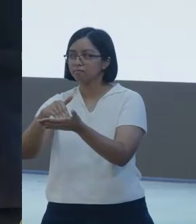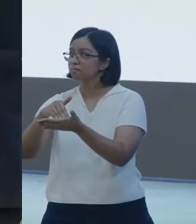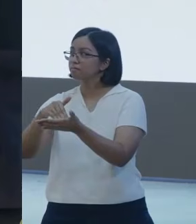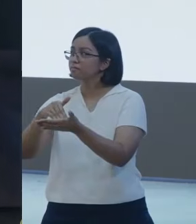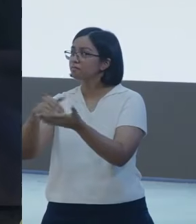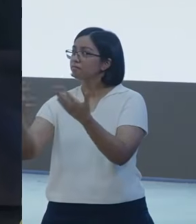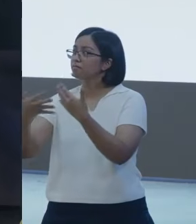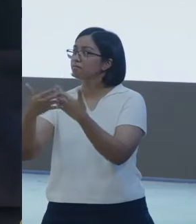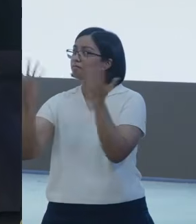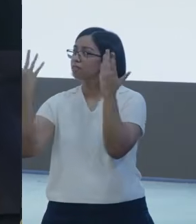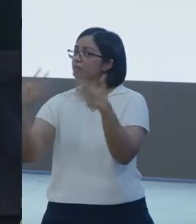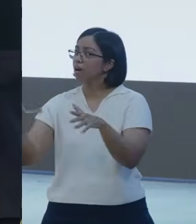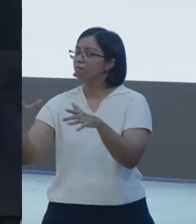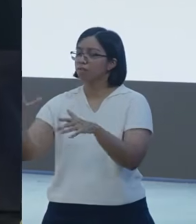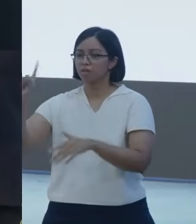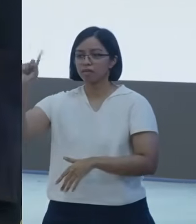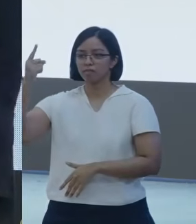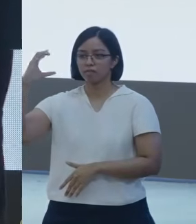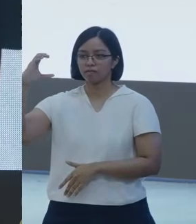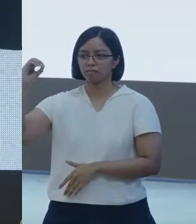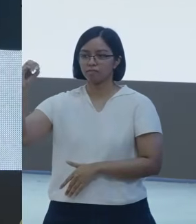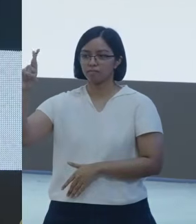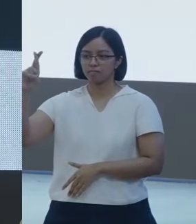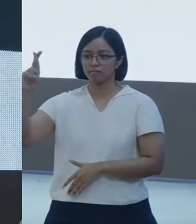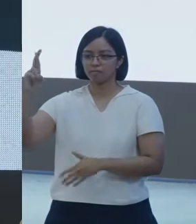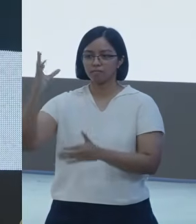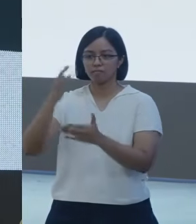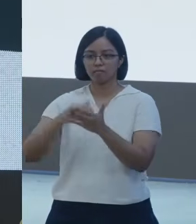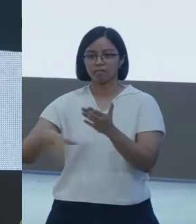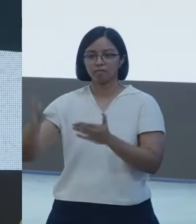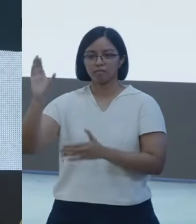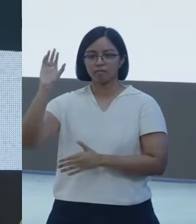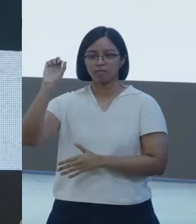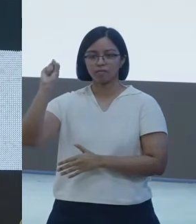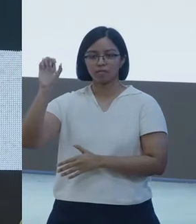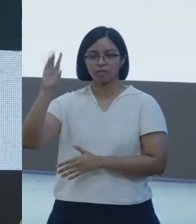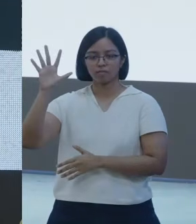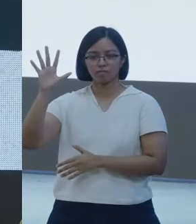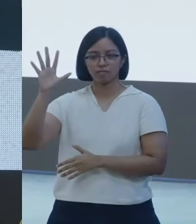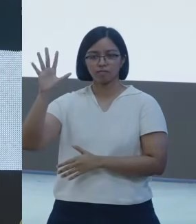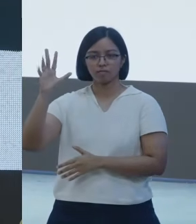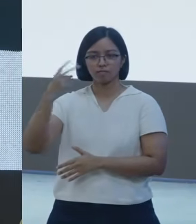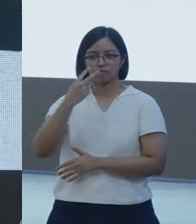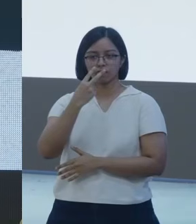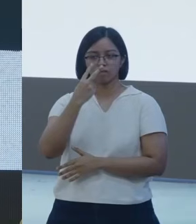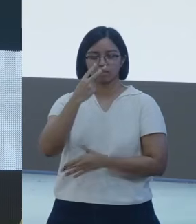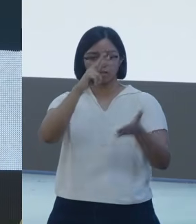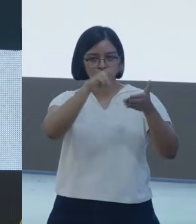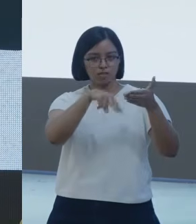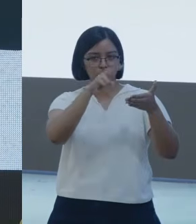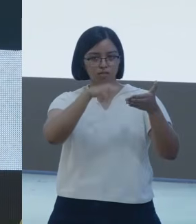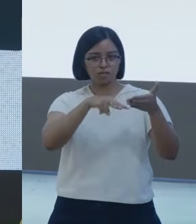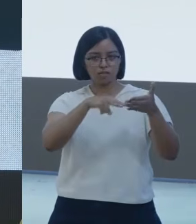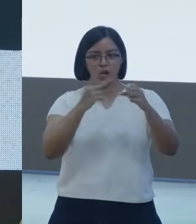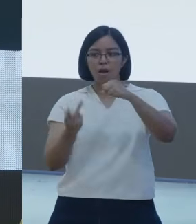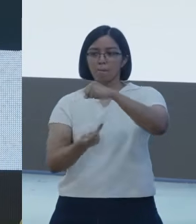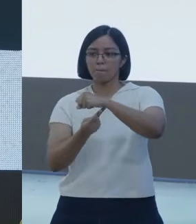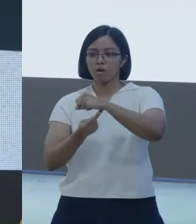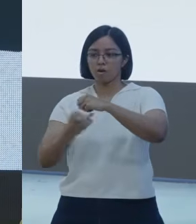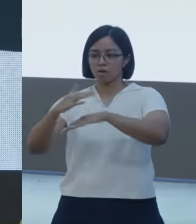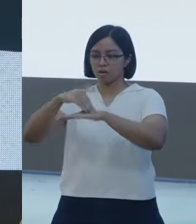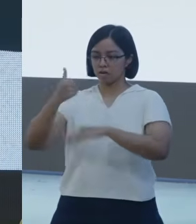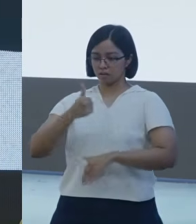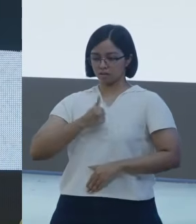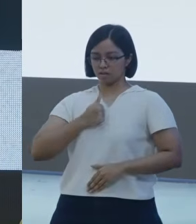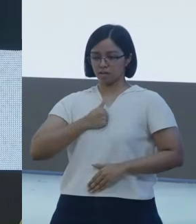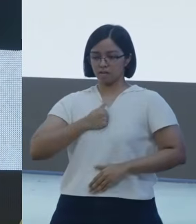Pagkatapos noon sa 1 Corinthians 15, mababasa natin ang kwento ni Pablo, siya ay the least of the apostles, siya